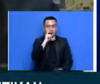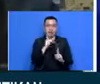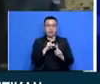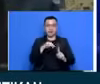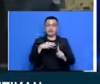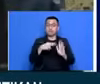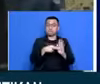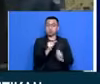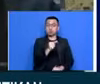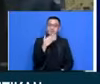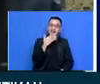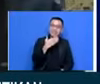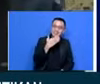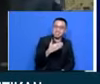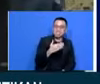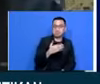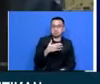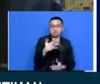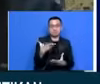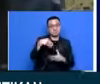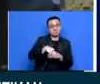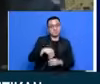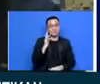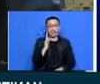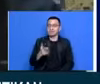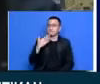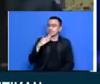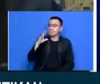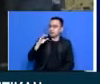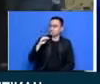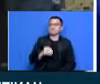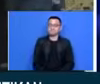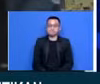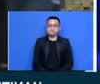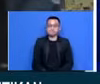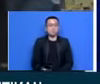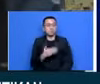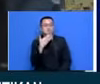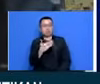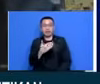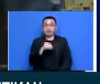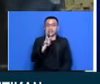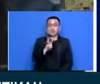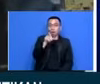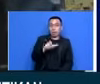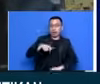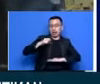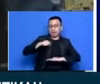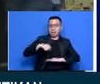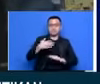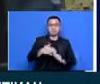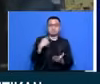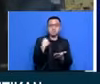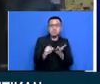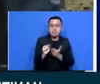kasih atas waktunya Selamat malam mak Jan Iya Prof ini jika Hakim diberhentikan tiga Hakim diberhentikan Apakah vonis